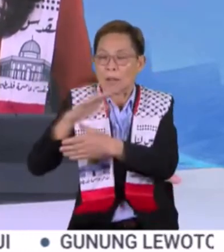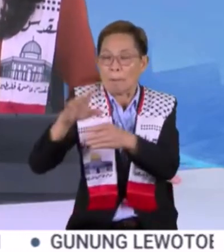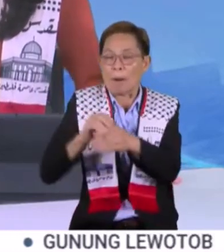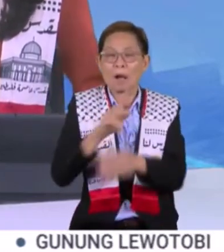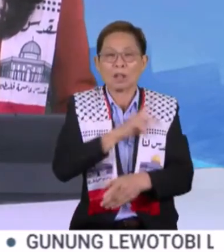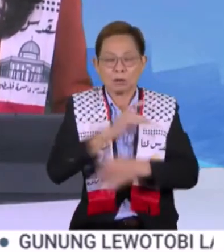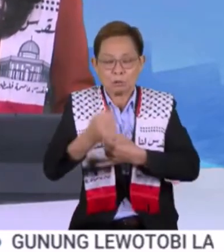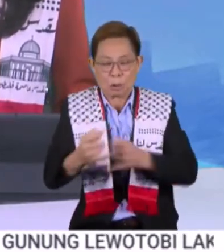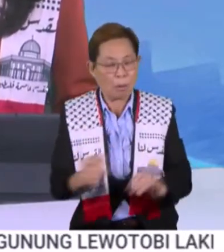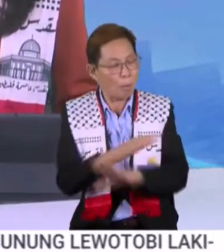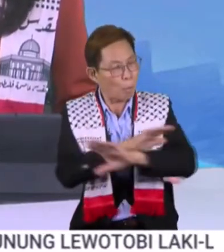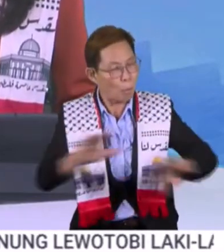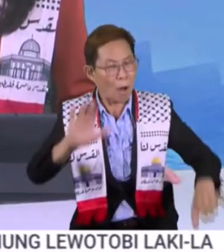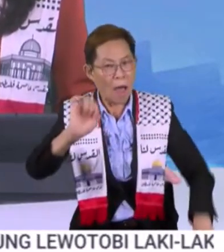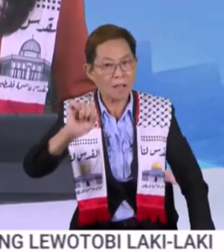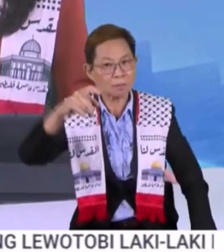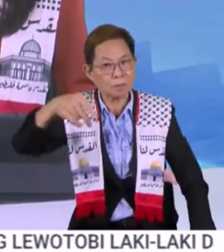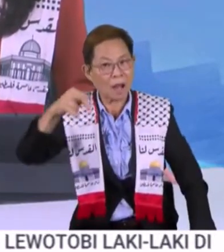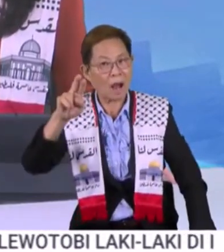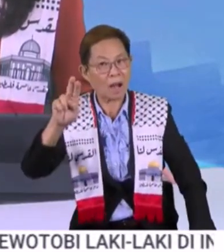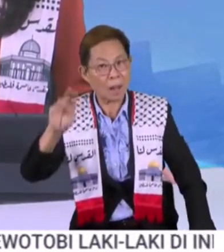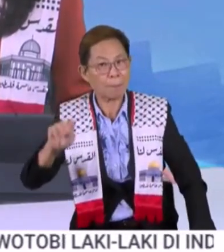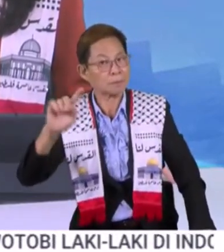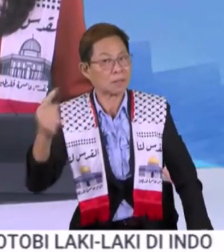jabatan bukannya sprm